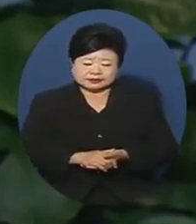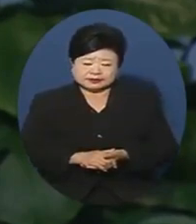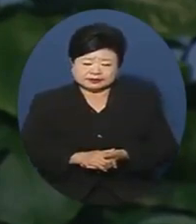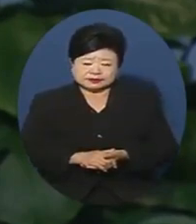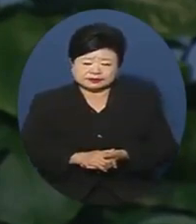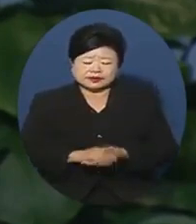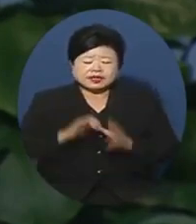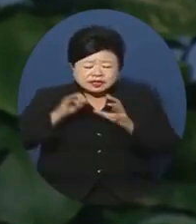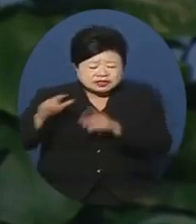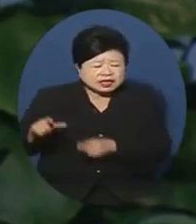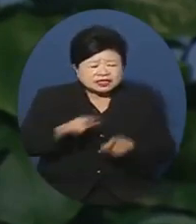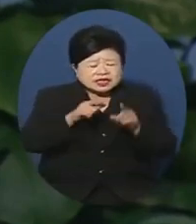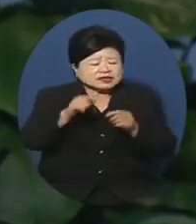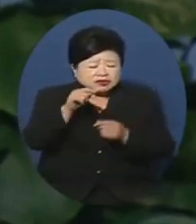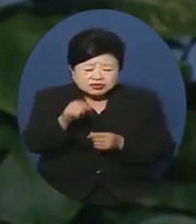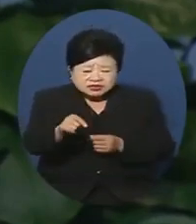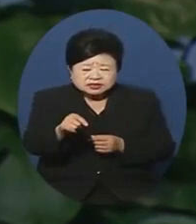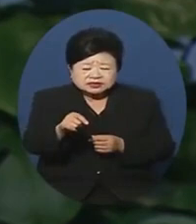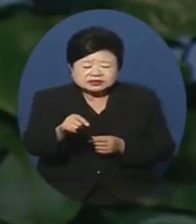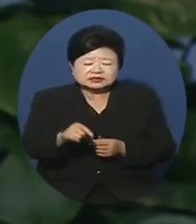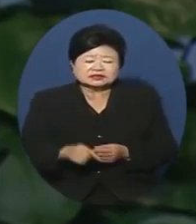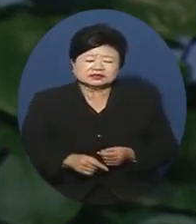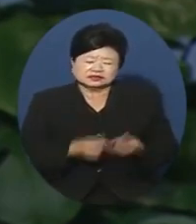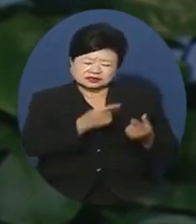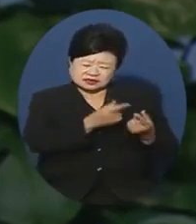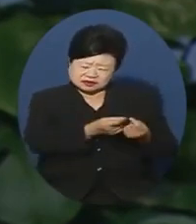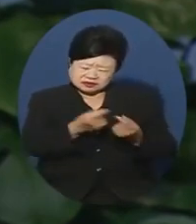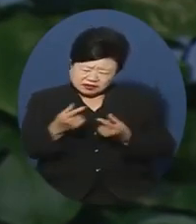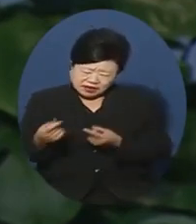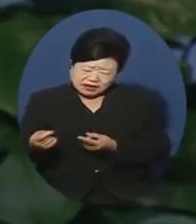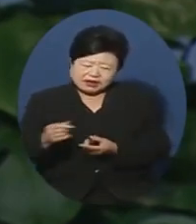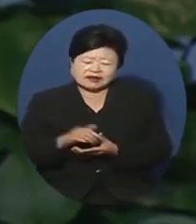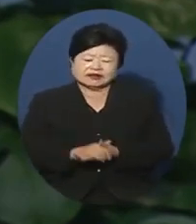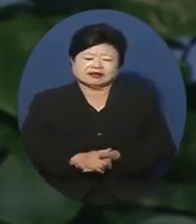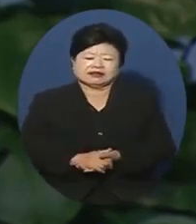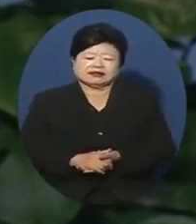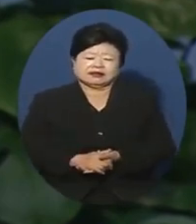이 세상에 사는 것이 그렇게